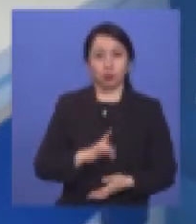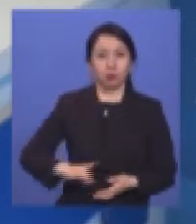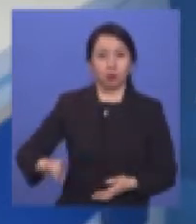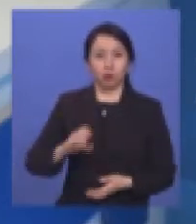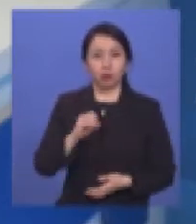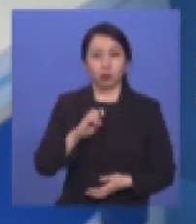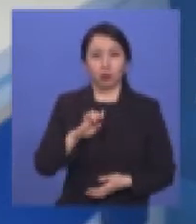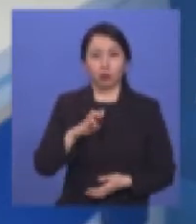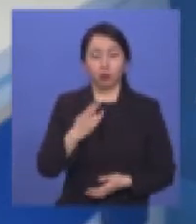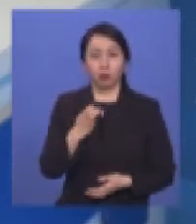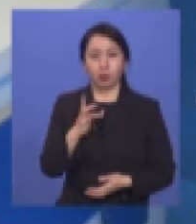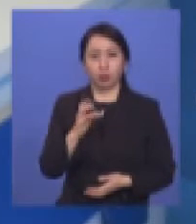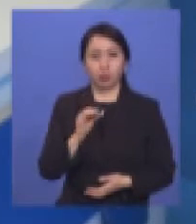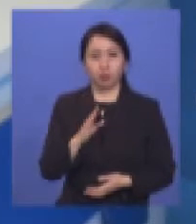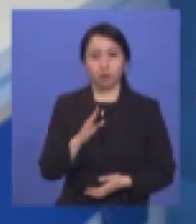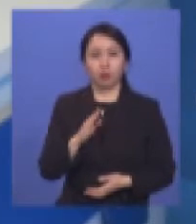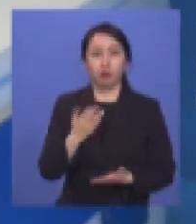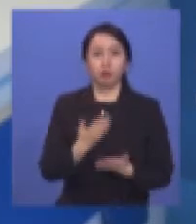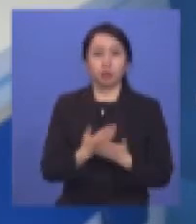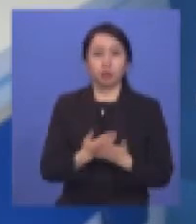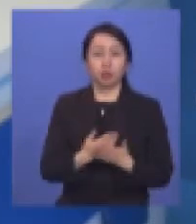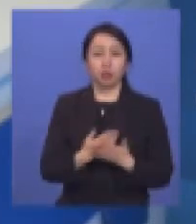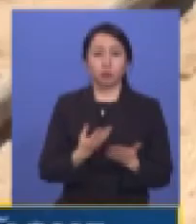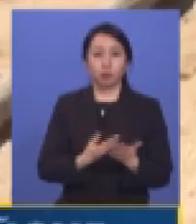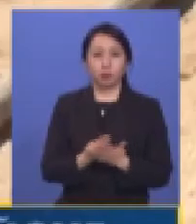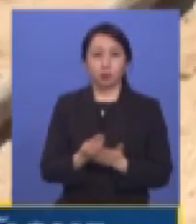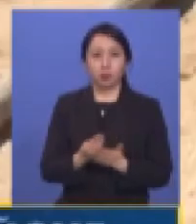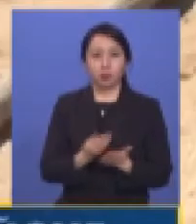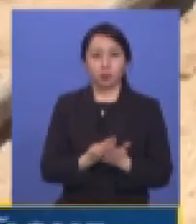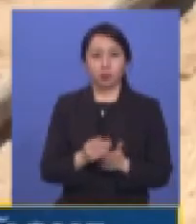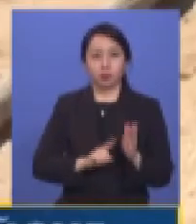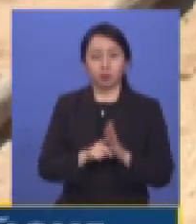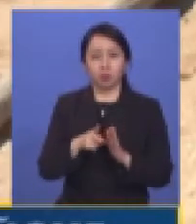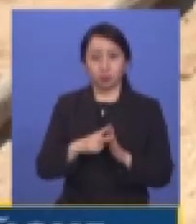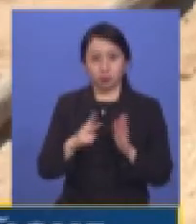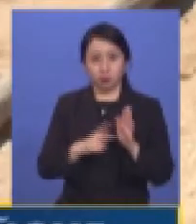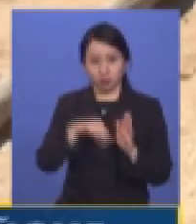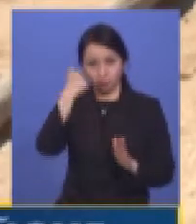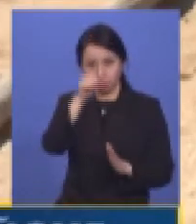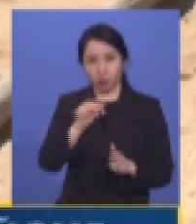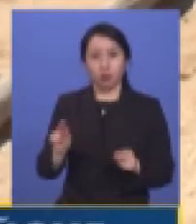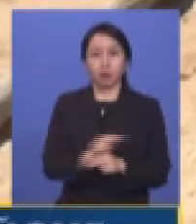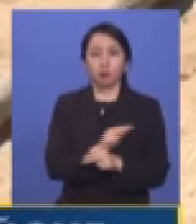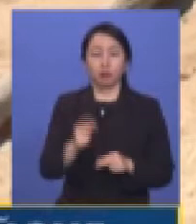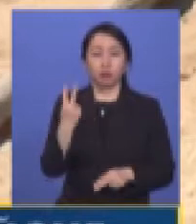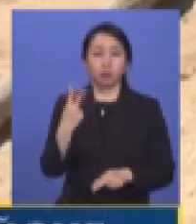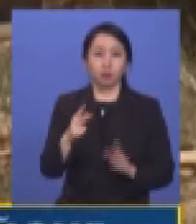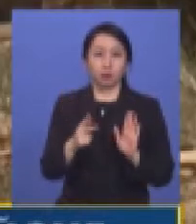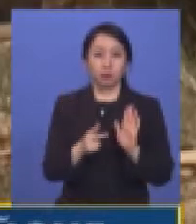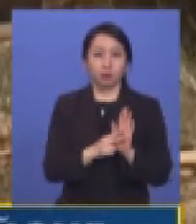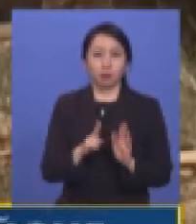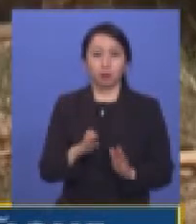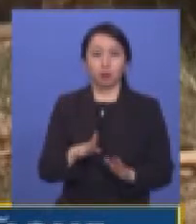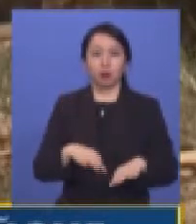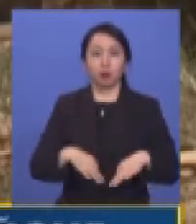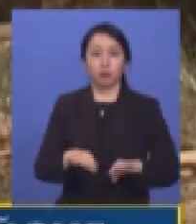рта у ского района ерболат bekchanov в частности за счет бюджетного финансирования с 2017 года отремонтирована